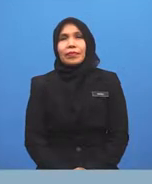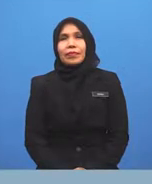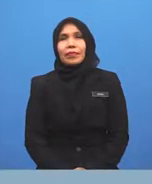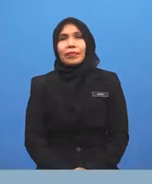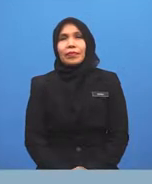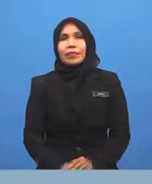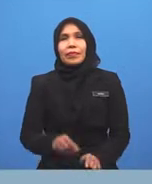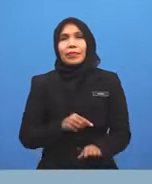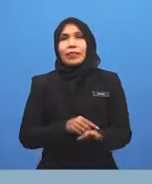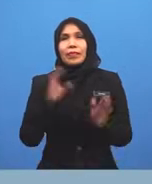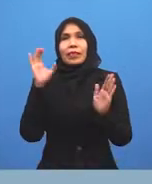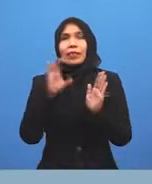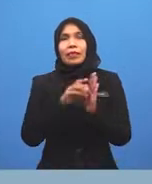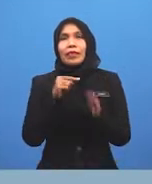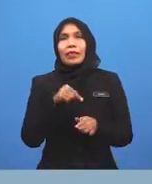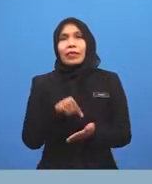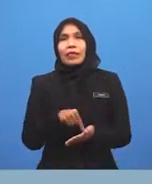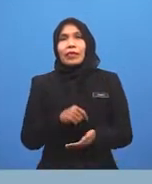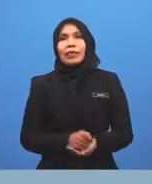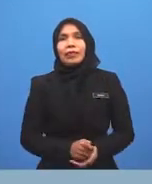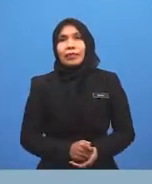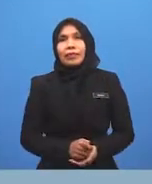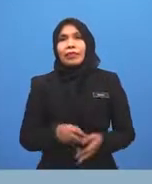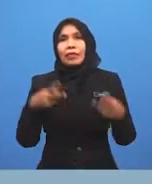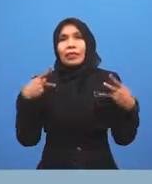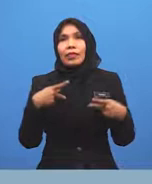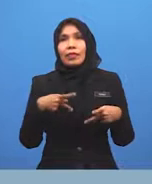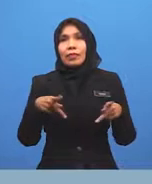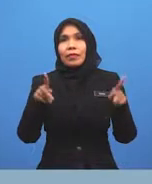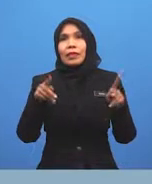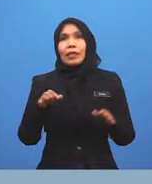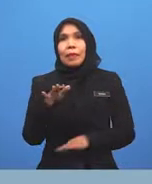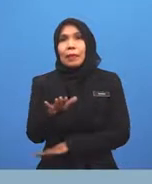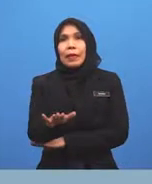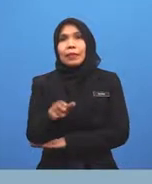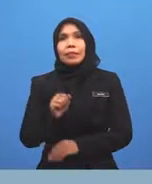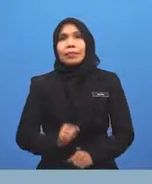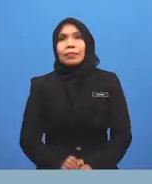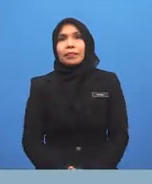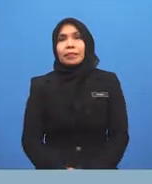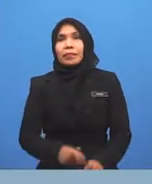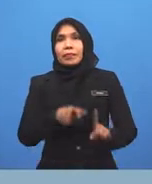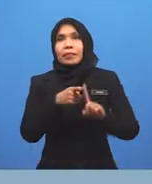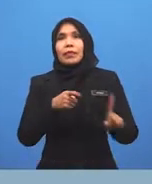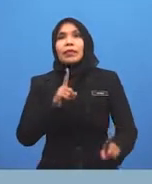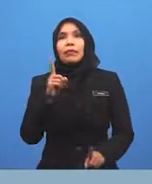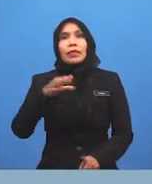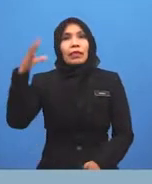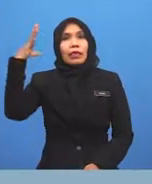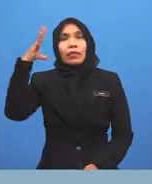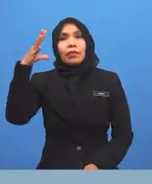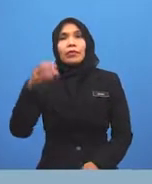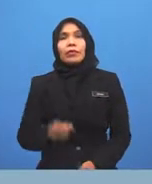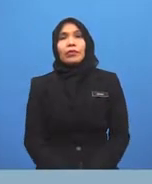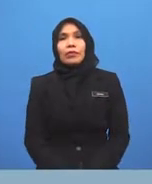Pada gambar ini, menunjukkan keadaan di pasar malam pada waktu malam. Dari mana lampu di gerai pasar